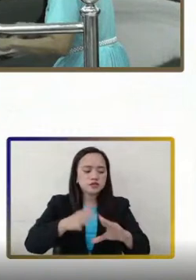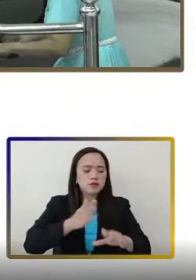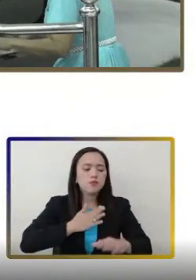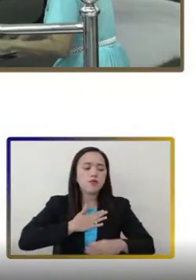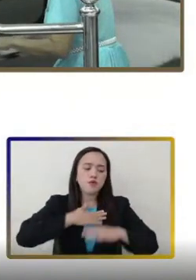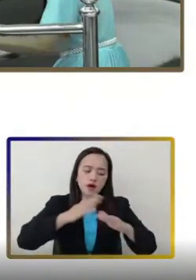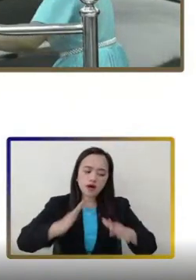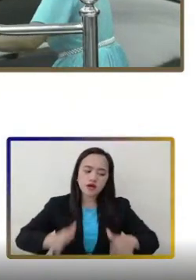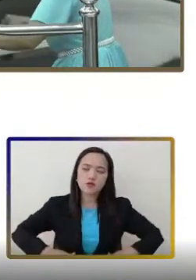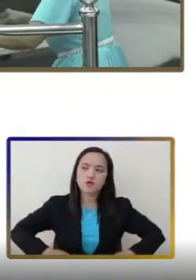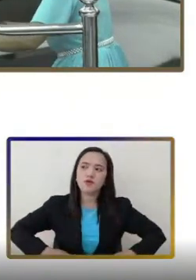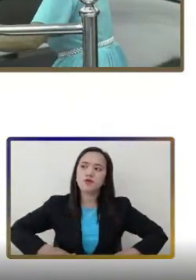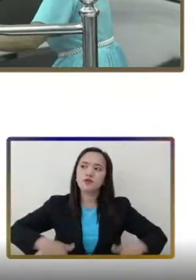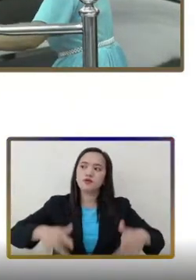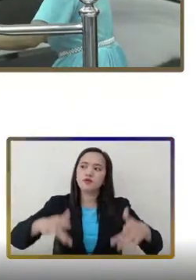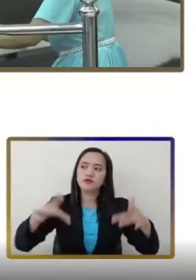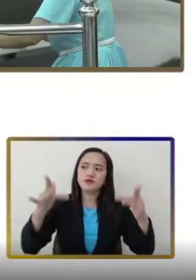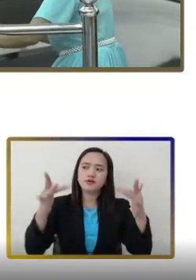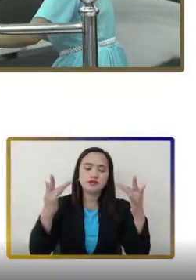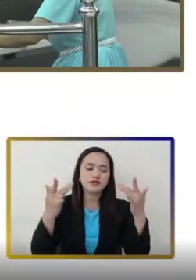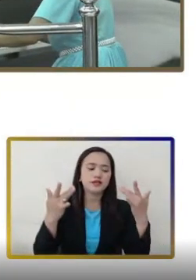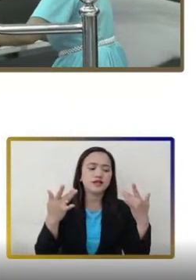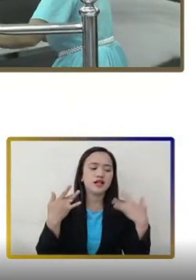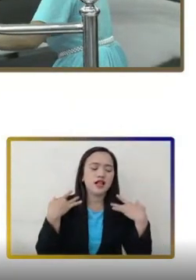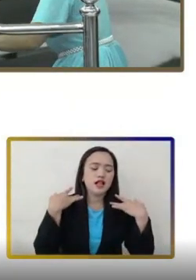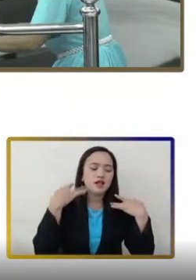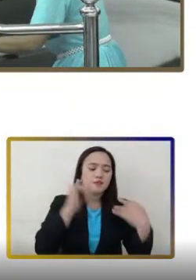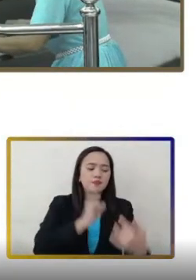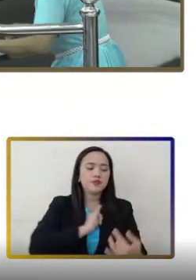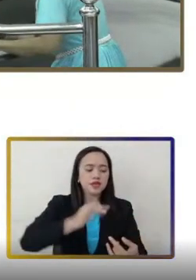Diyos sa buhay ko,